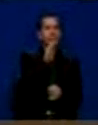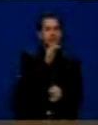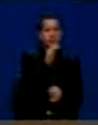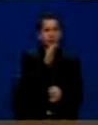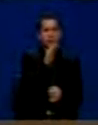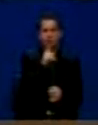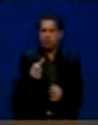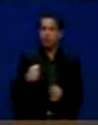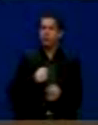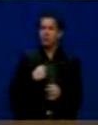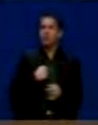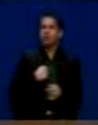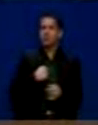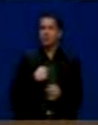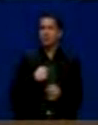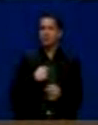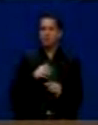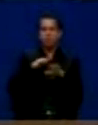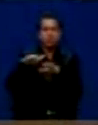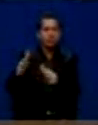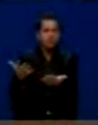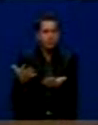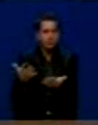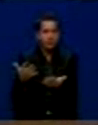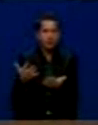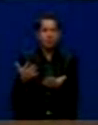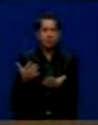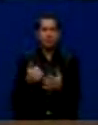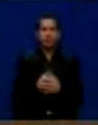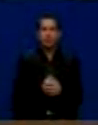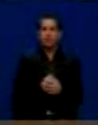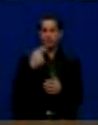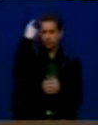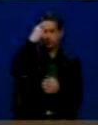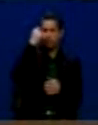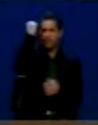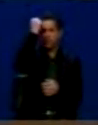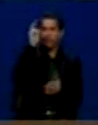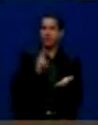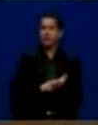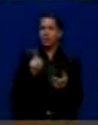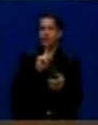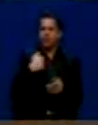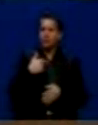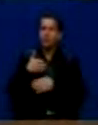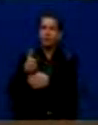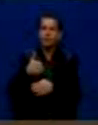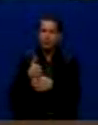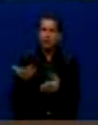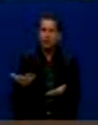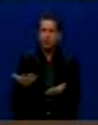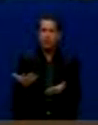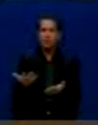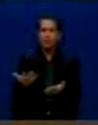ushtarake dhe policore të Maqedonisë i sulmojnë shqiptarët atje. Tashti shqiptarët e Kosovës nuk do të kenë të drejtë që të shkojnë dhe të ndihmojnë atyre shqiptarëve atje,